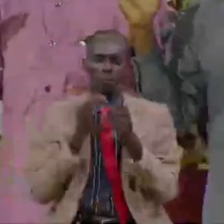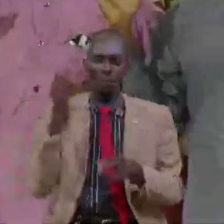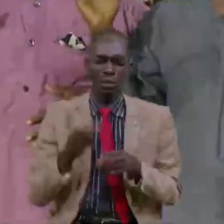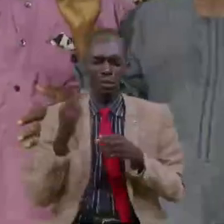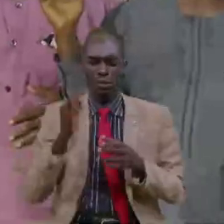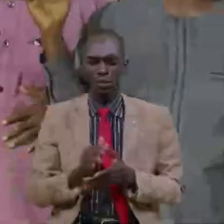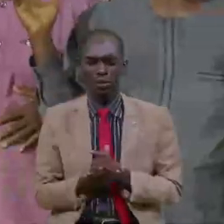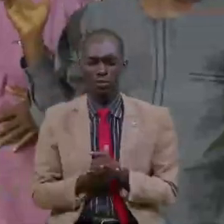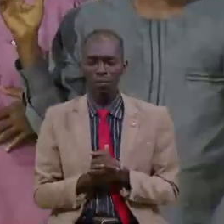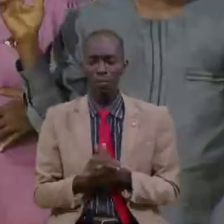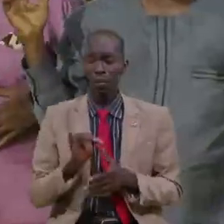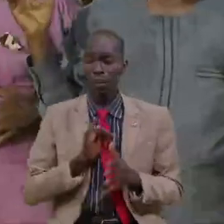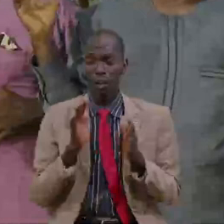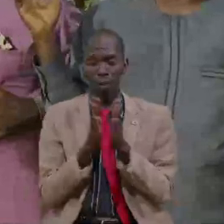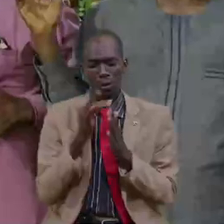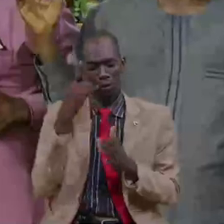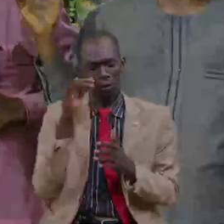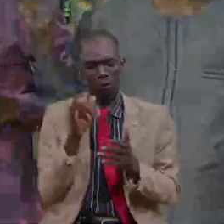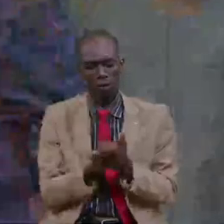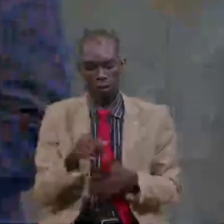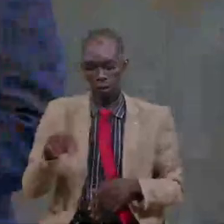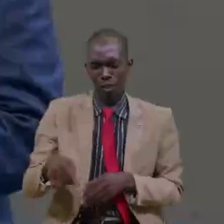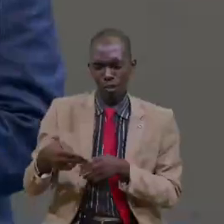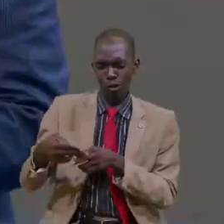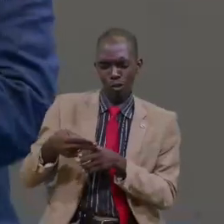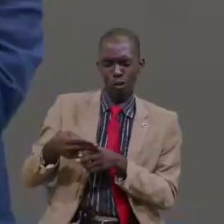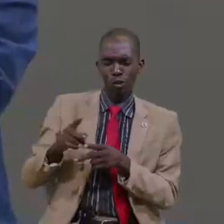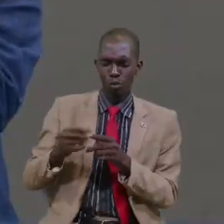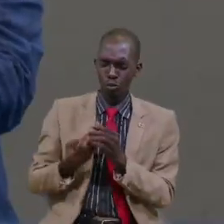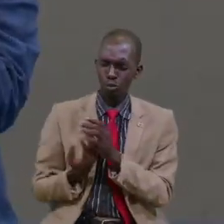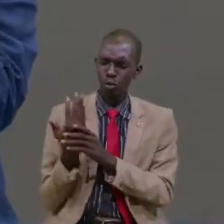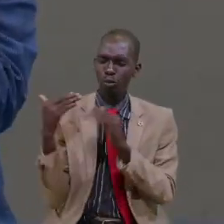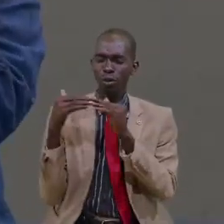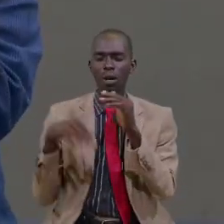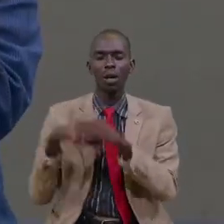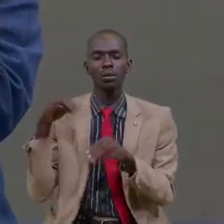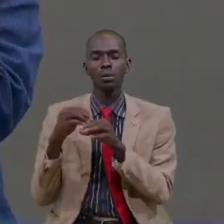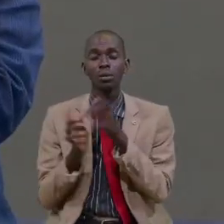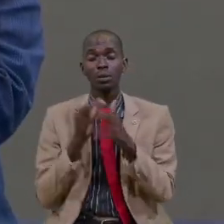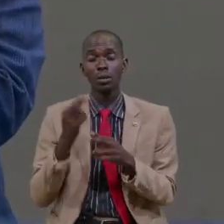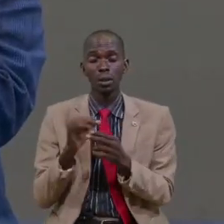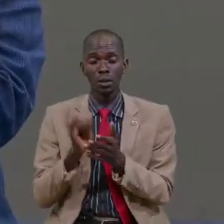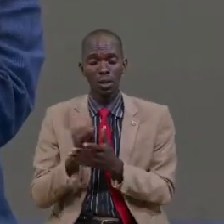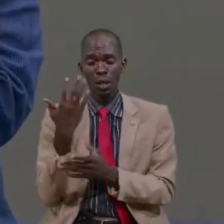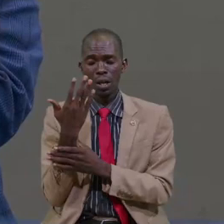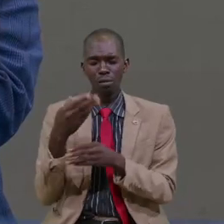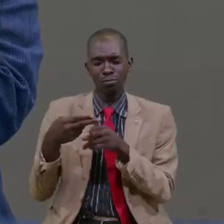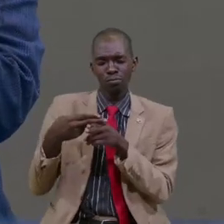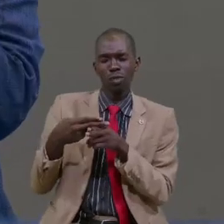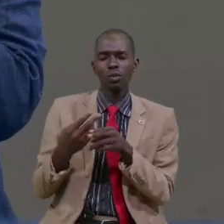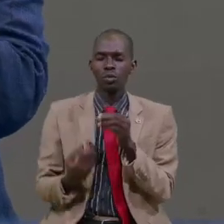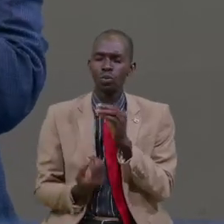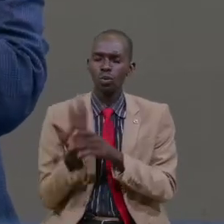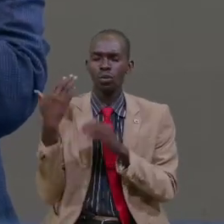Jésus. Je prie pour ce pied court qu'il pousse maintenant, que cette main courte